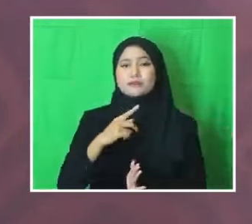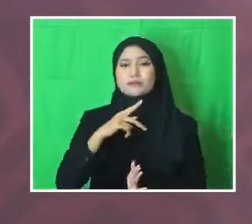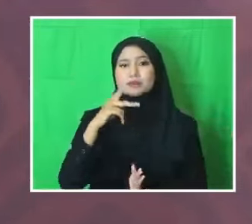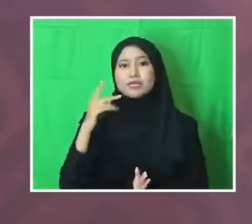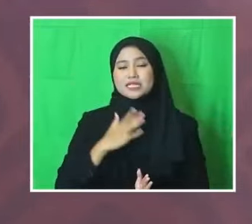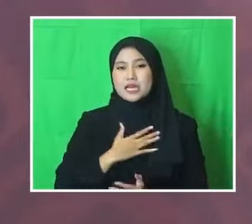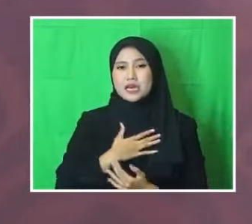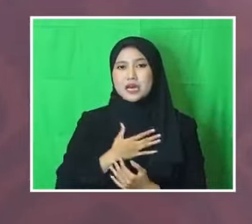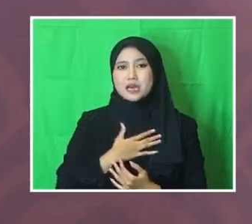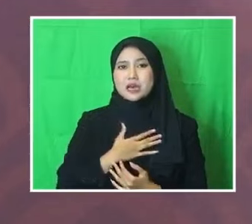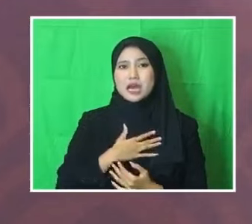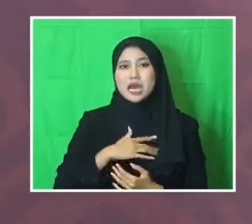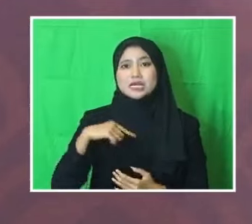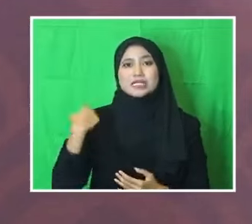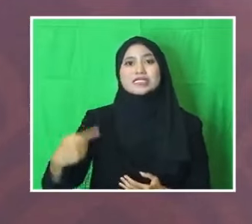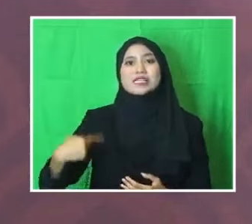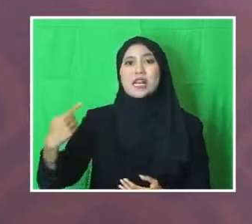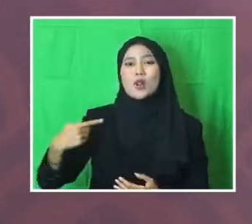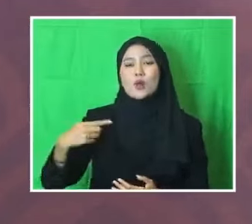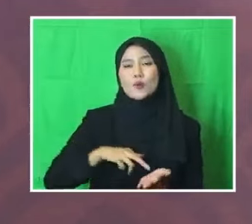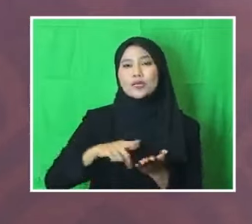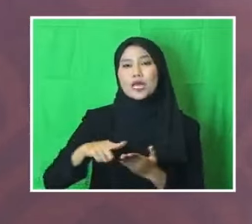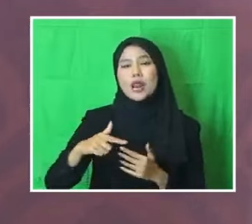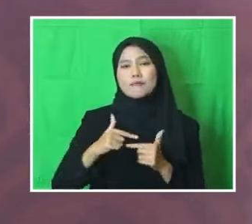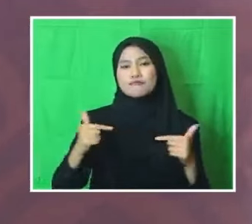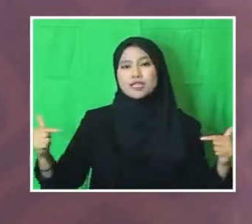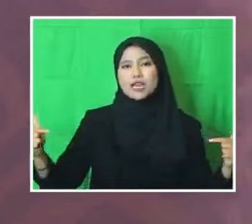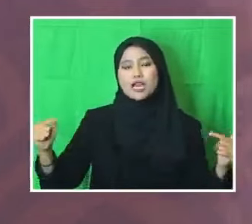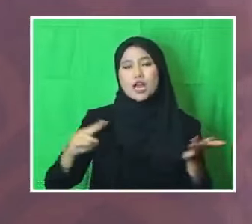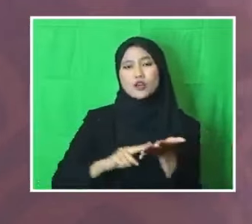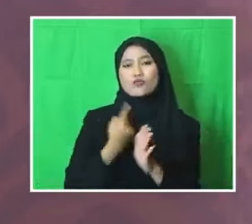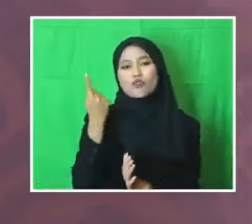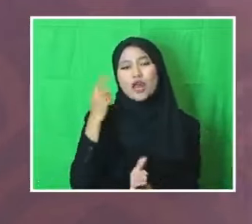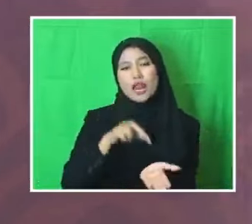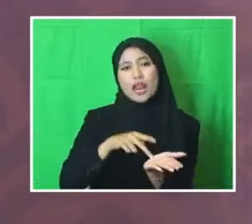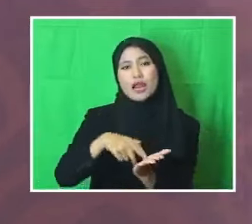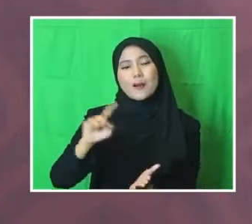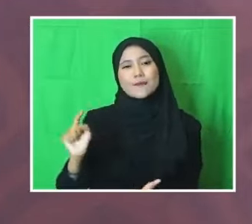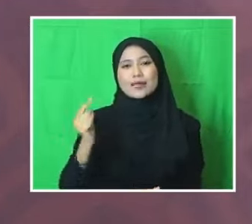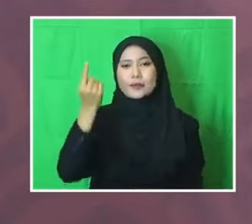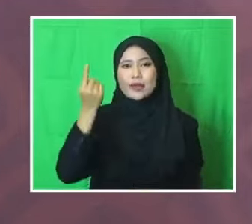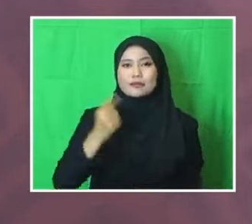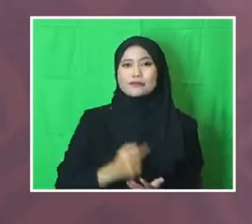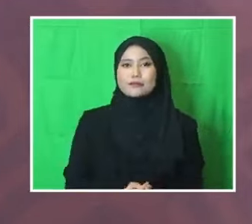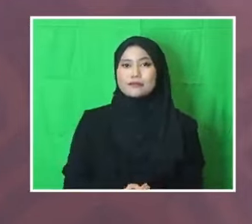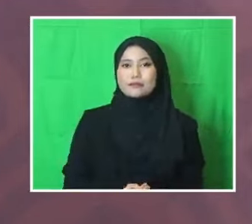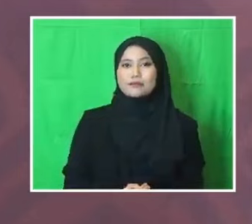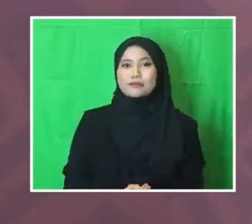saya selalu mengatakan perjalanan panjang selalu harus dimulai dengan langkah pertama